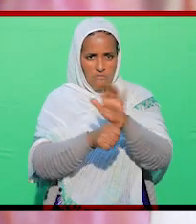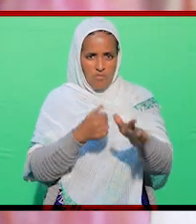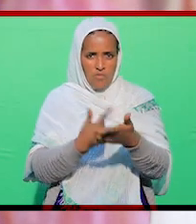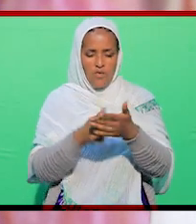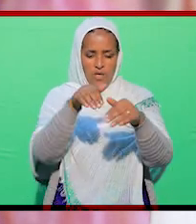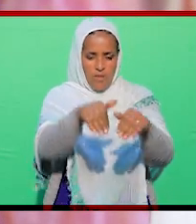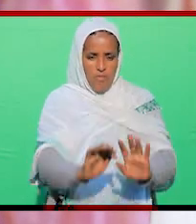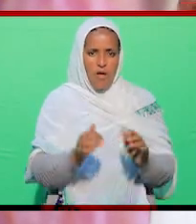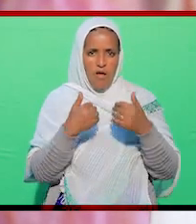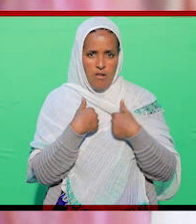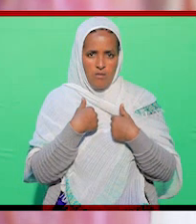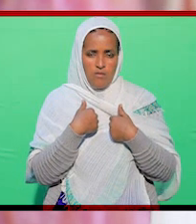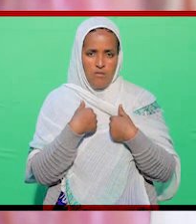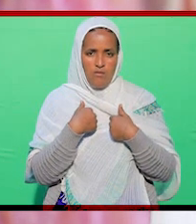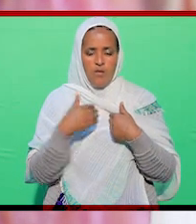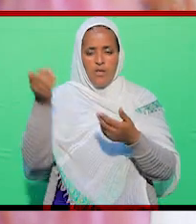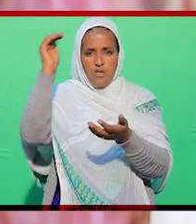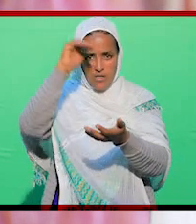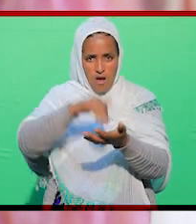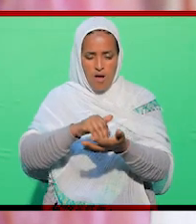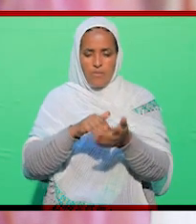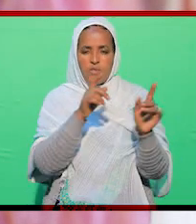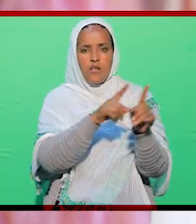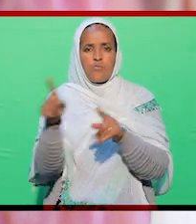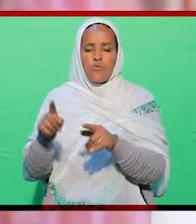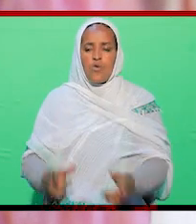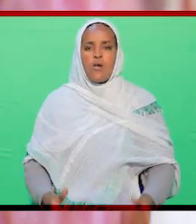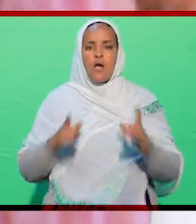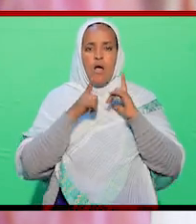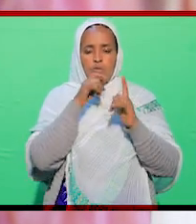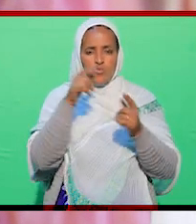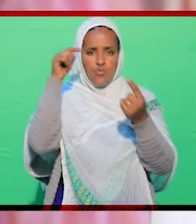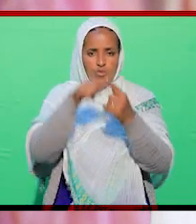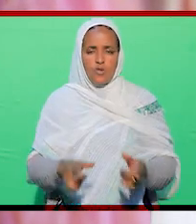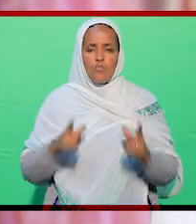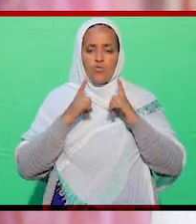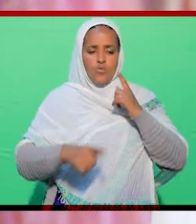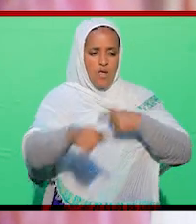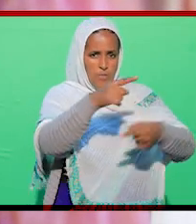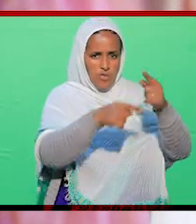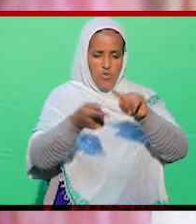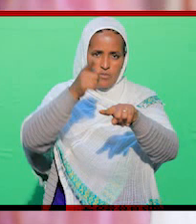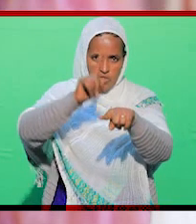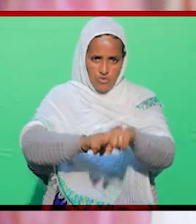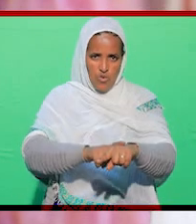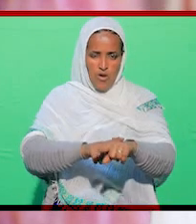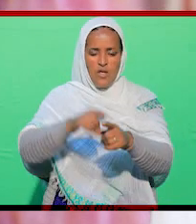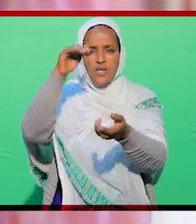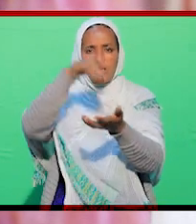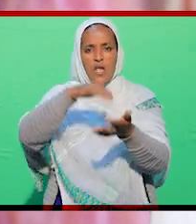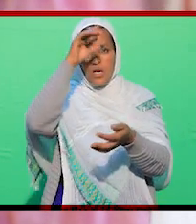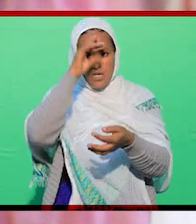ይሰወራል፣ ይደበቃል፣ ይቀበራል። ዳግመኛ ደግሞ ካለመኖር ወደ መኖር